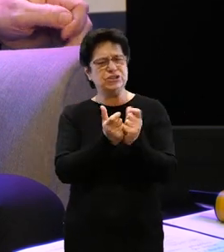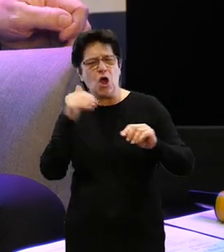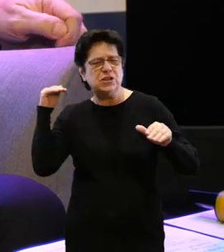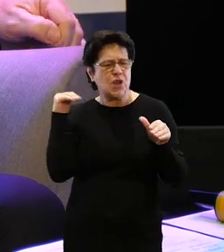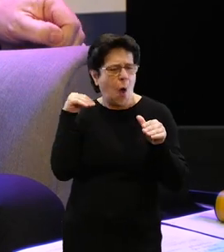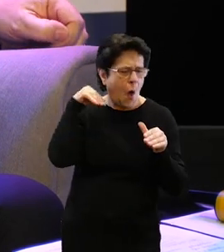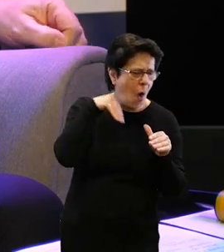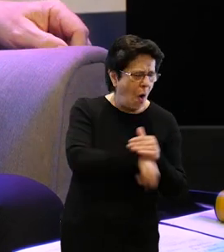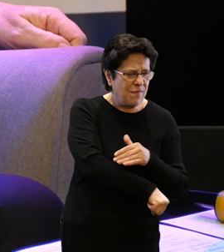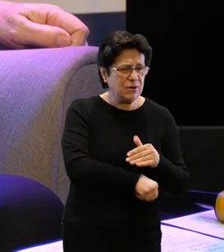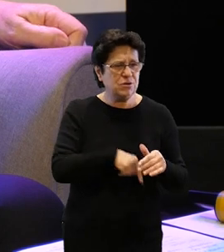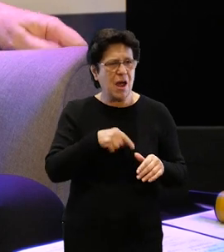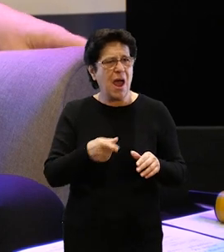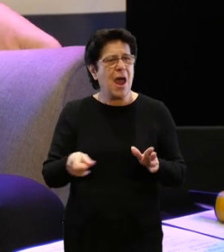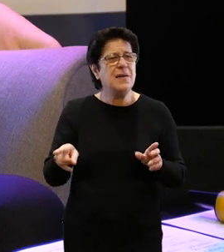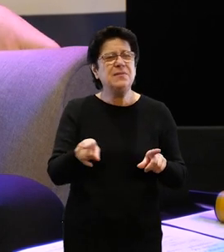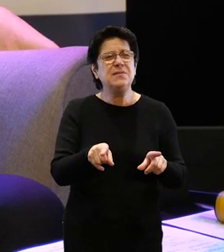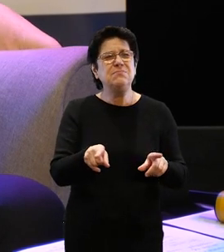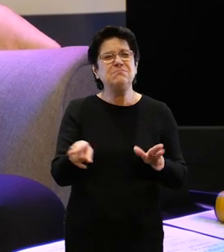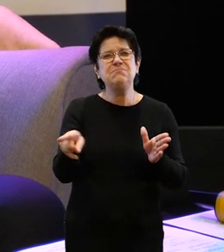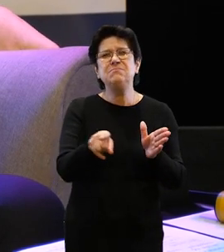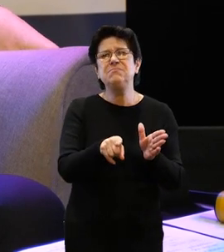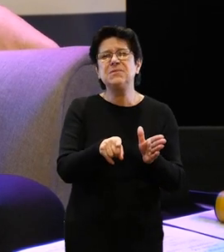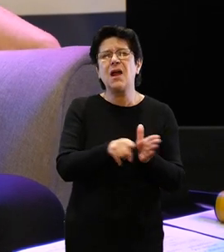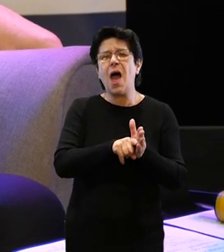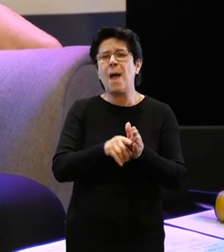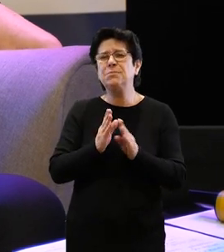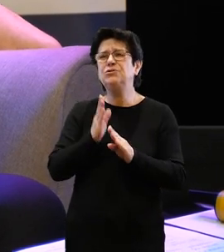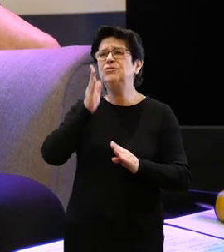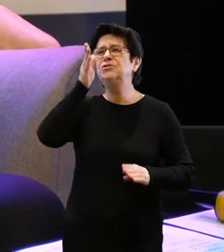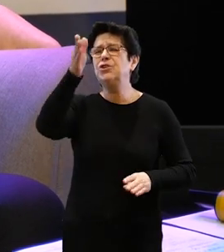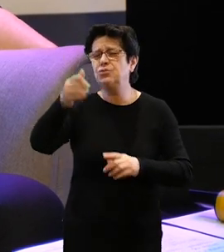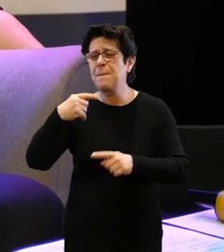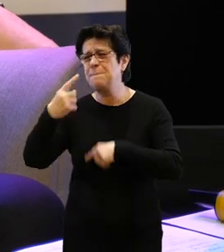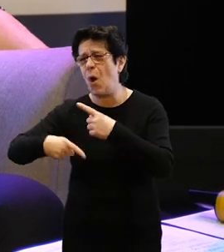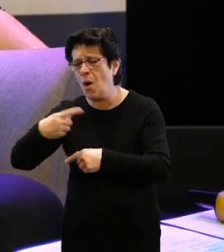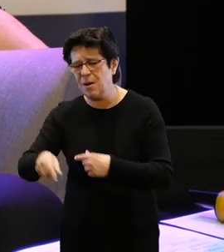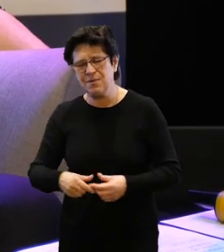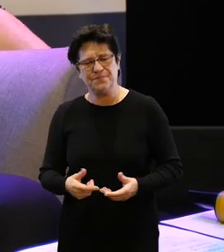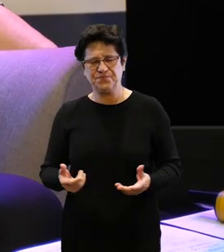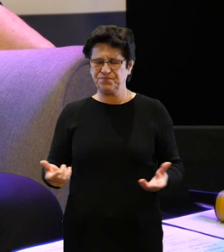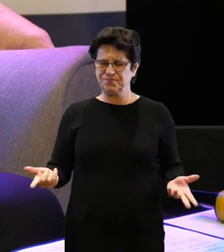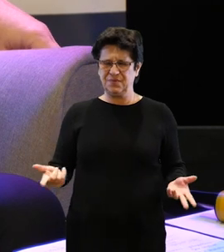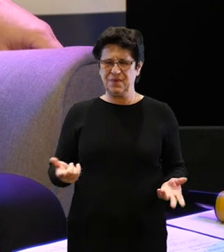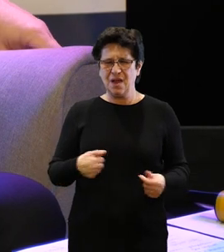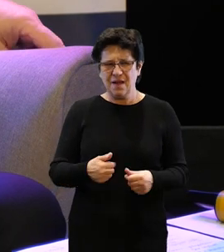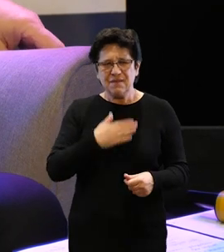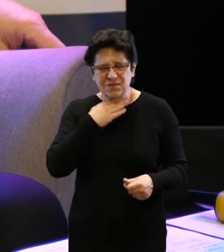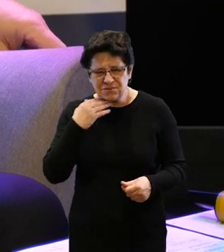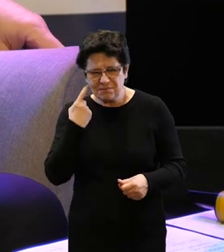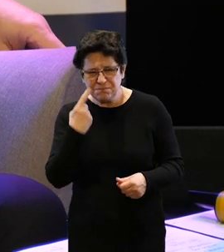przyszłych pokoleń ale jakby taki mieszczuch zobaczył jak krowa wygląda jak kury biegają po